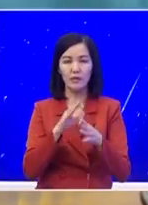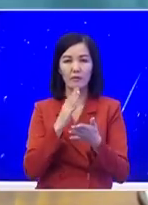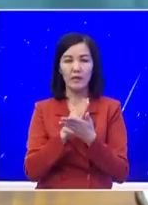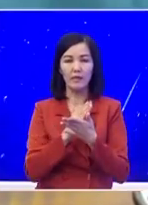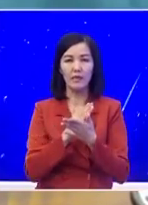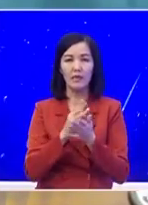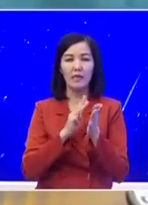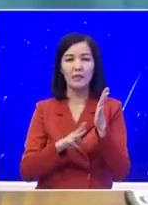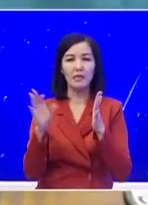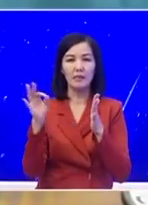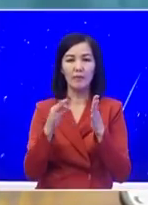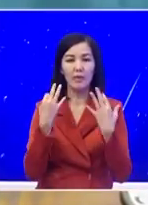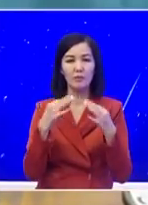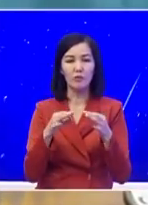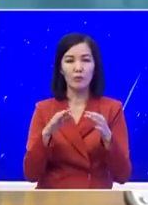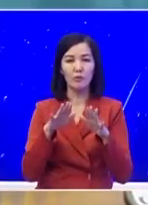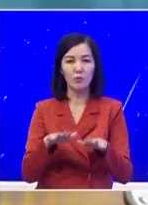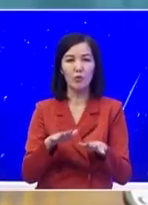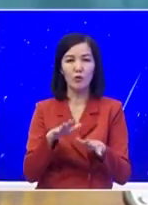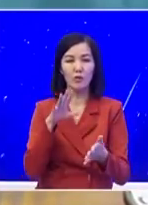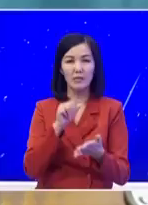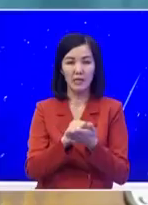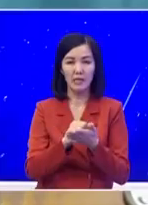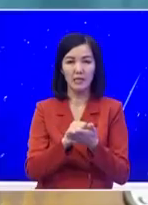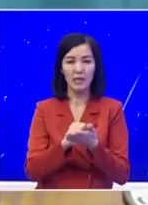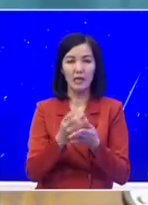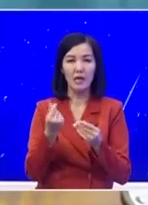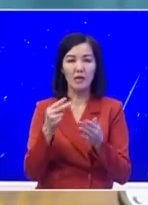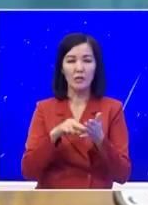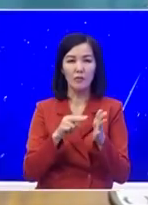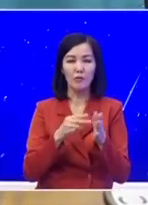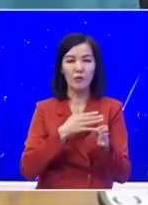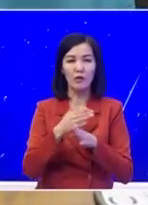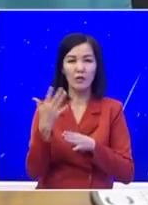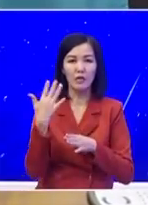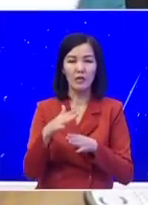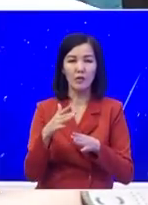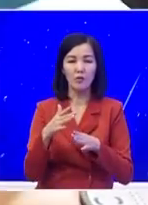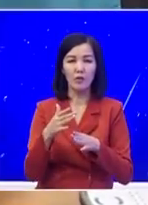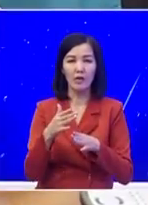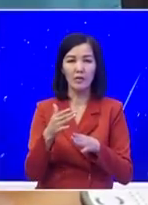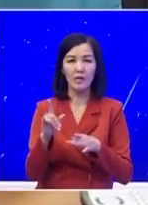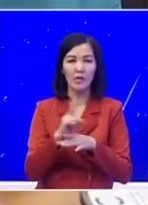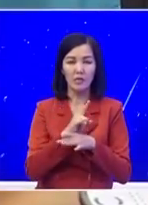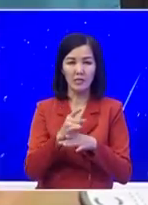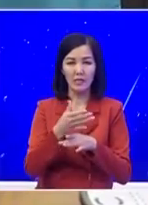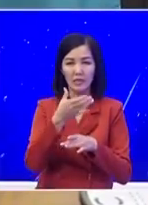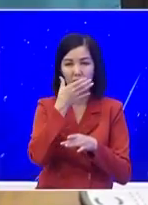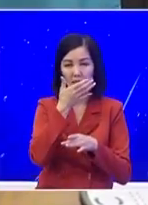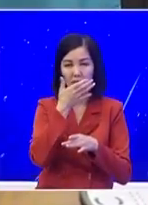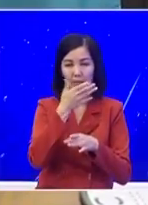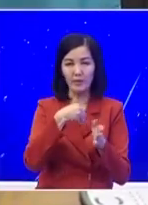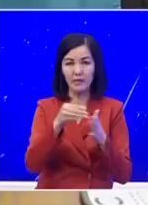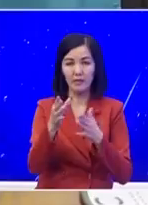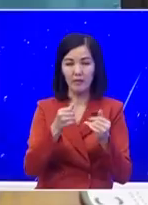стационарлар 80% бос емес, орын жоқ. Бюджеттен бөлінген қаражат есебінен жақында 50 жасанды тыныс алу аппараттары сатып алынады.